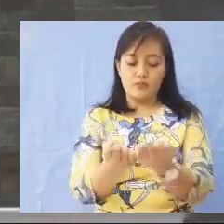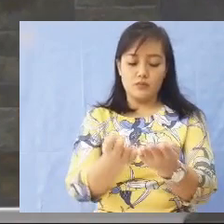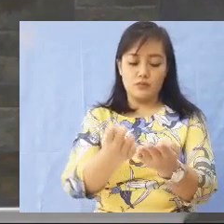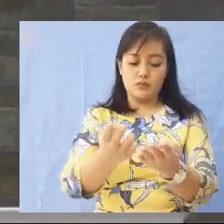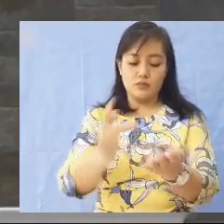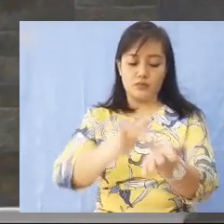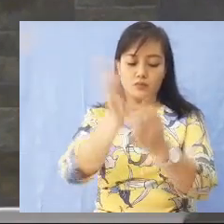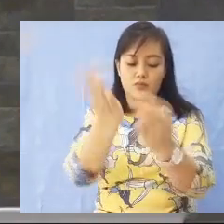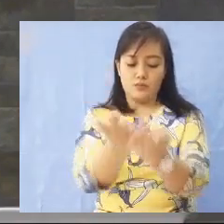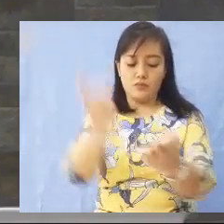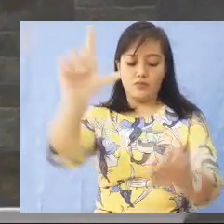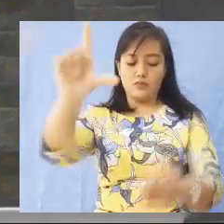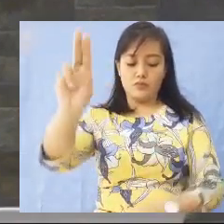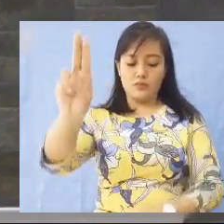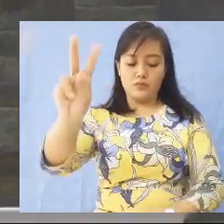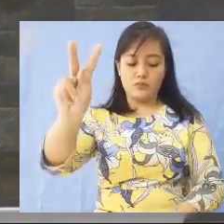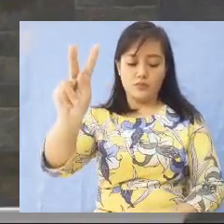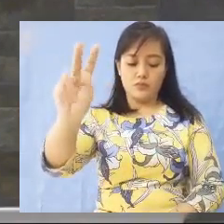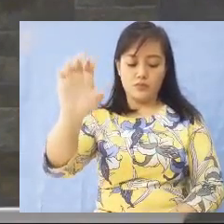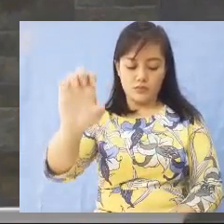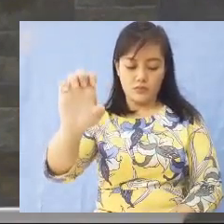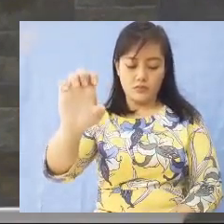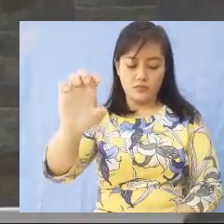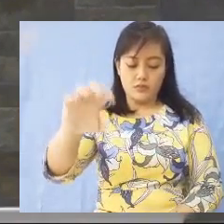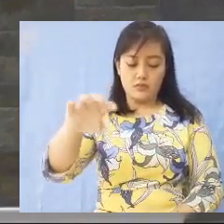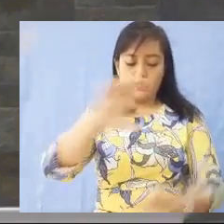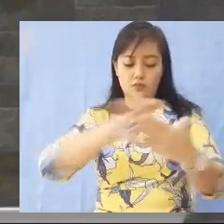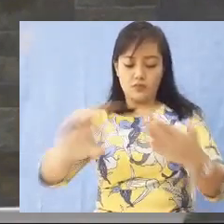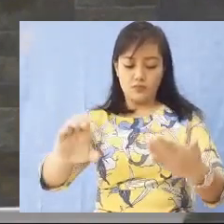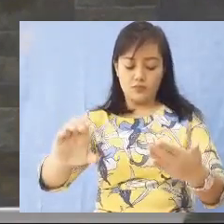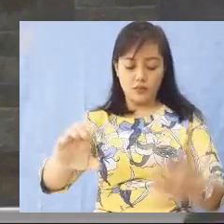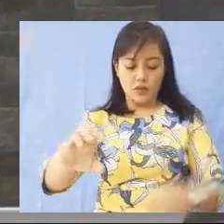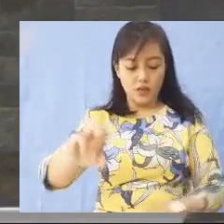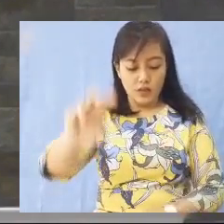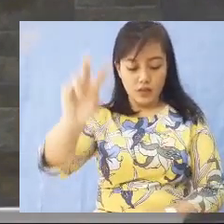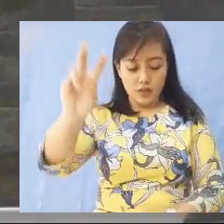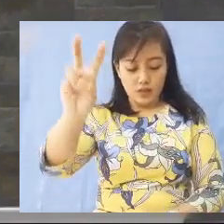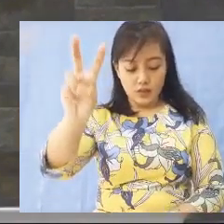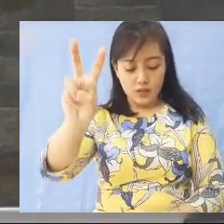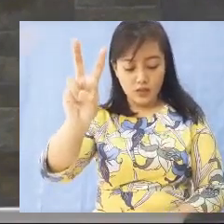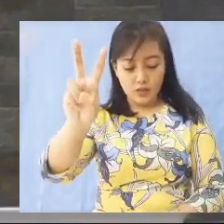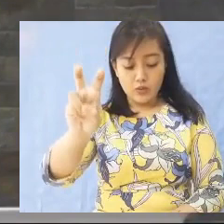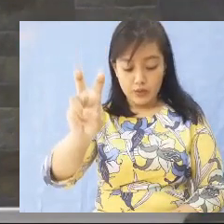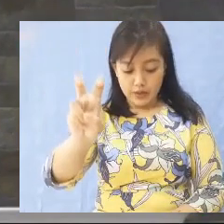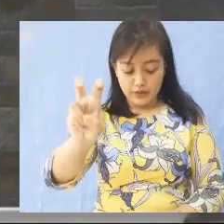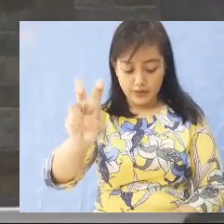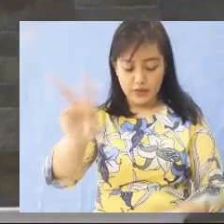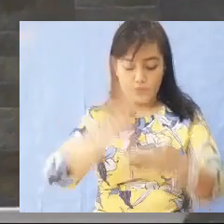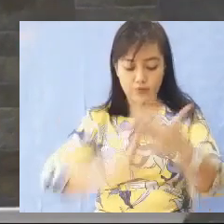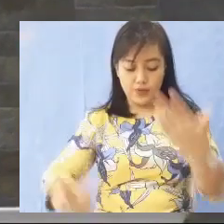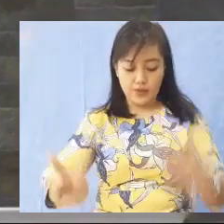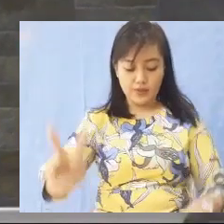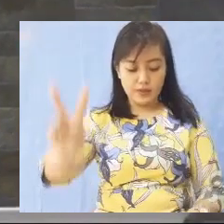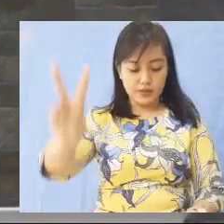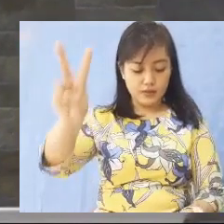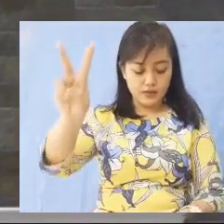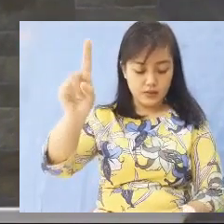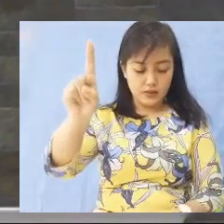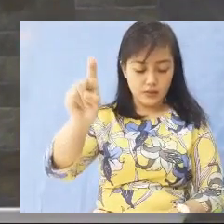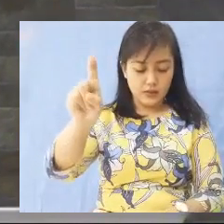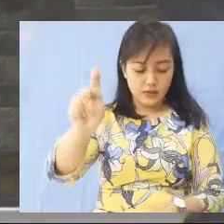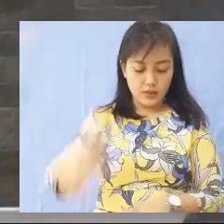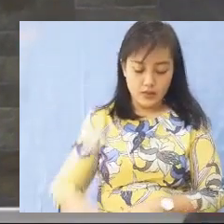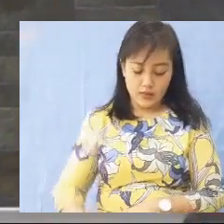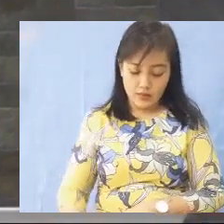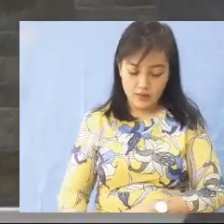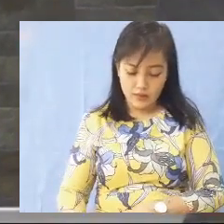chapter 12, verse number 11, ang sabi po ng Panginoon, "And when they bring you unto